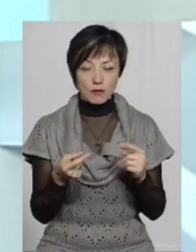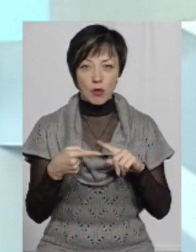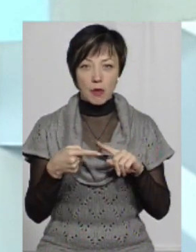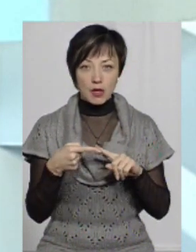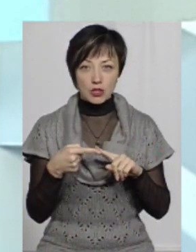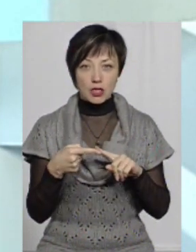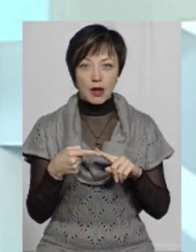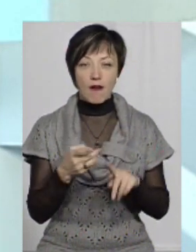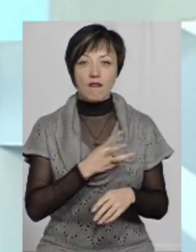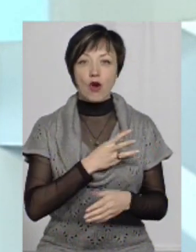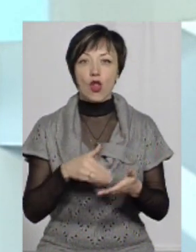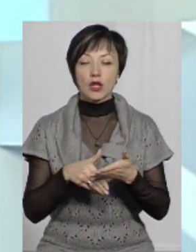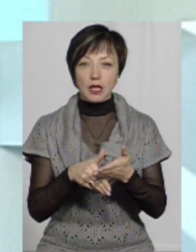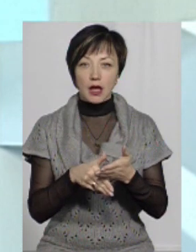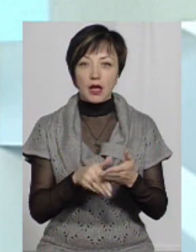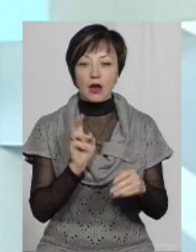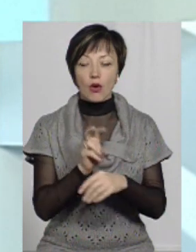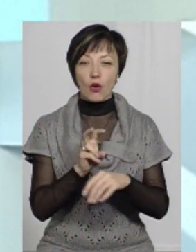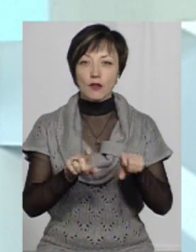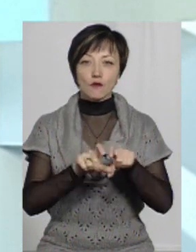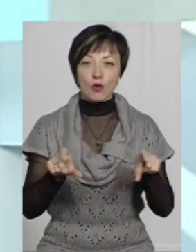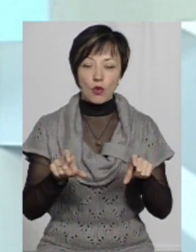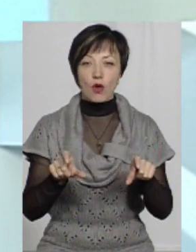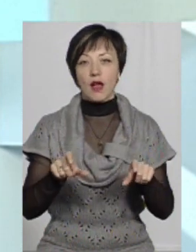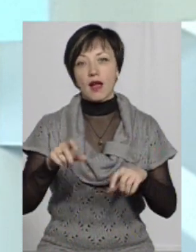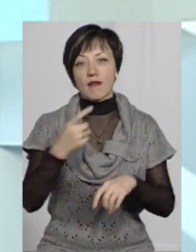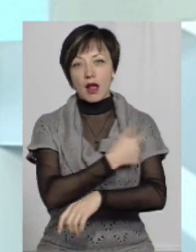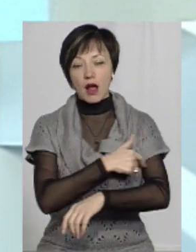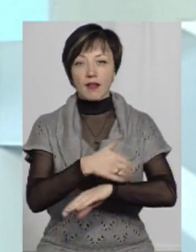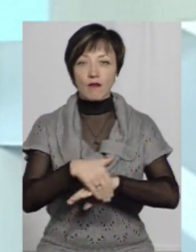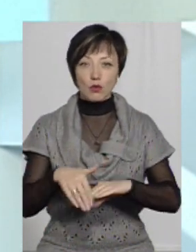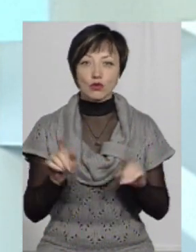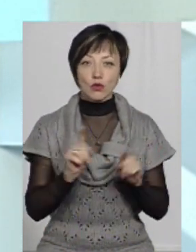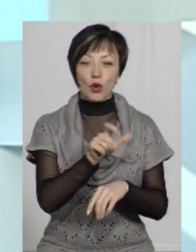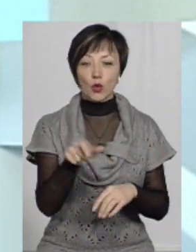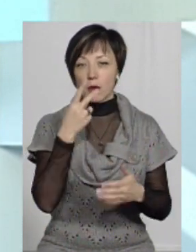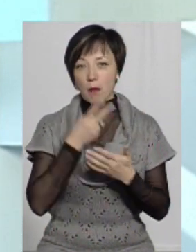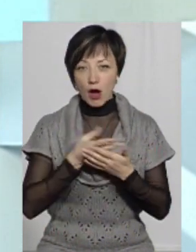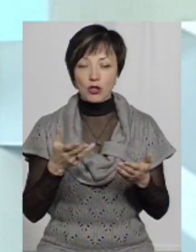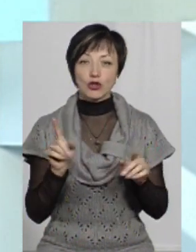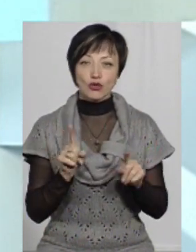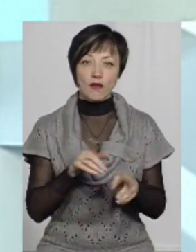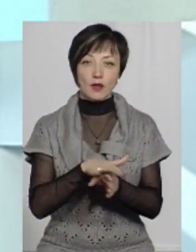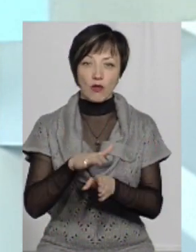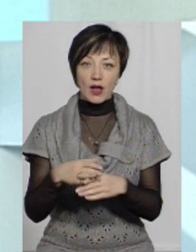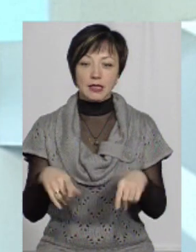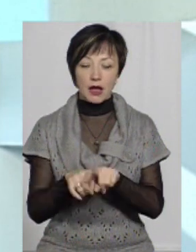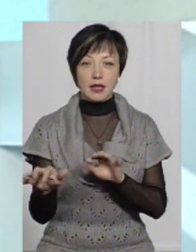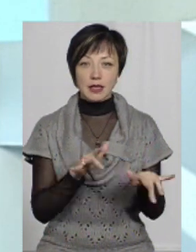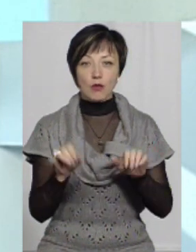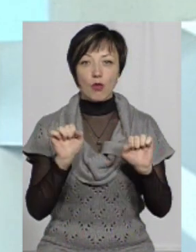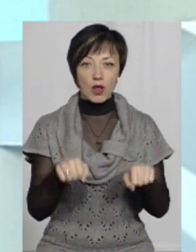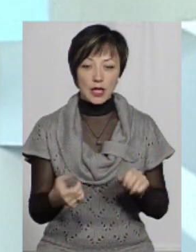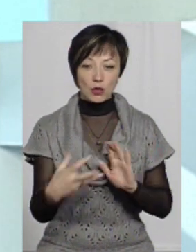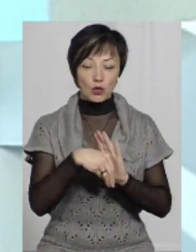по-перше. Тобто волонтери ходять в школах, в лікарнях, на вулицях для того, щоб люди бачили, що відбувається таке дійство,